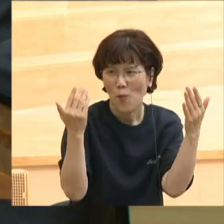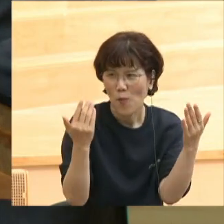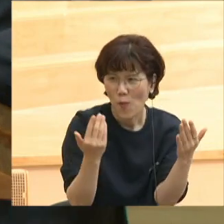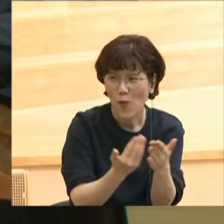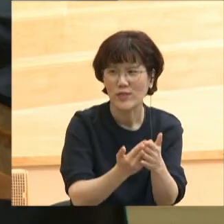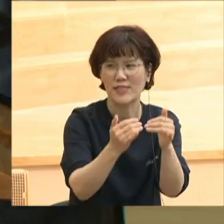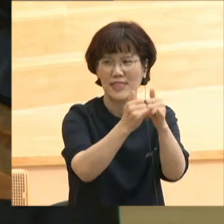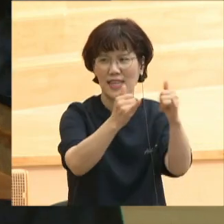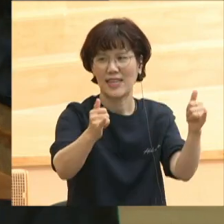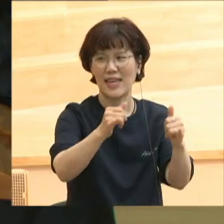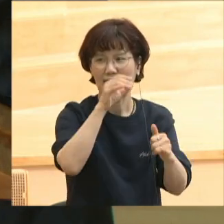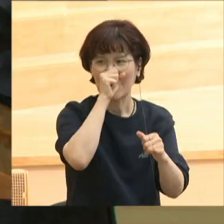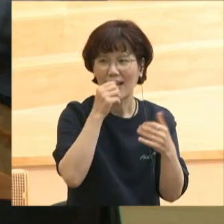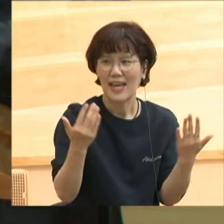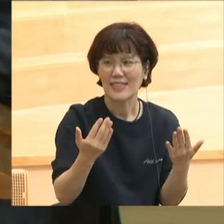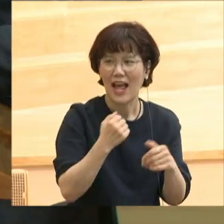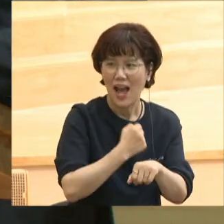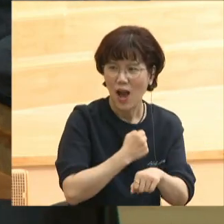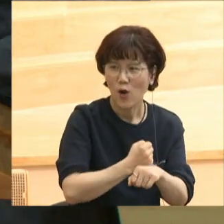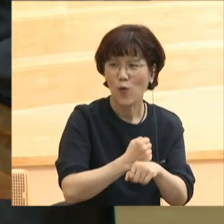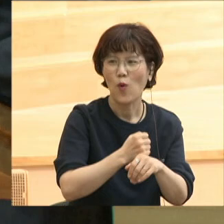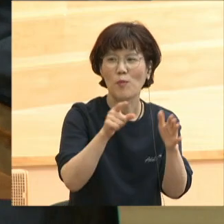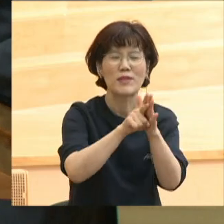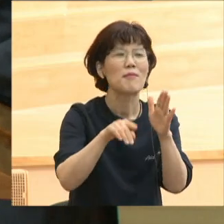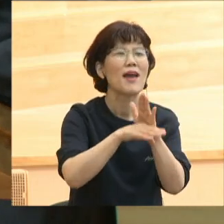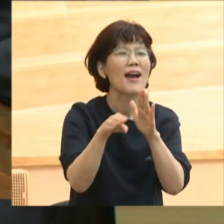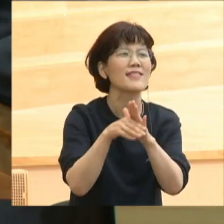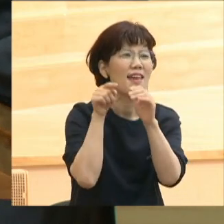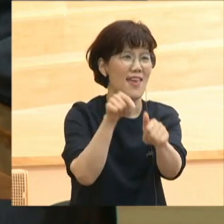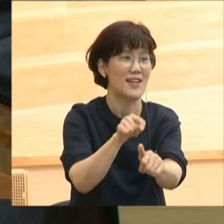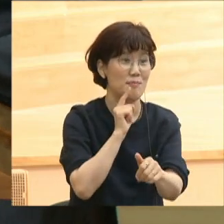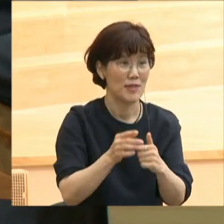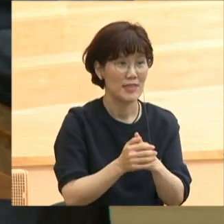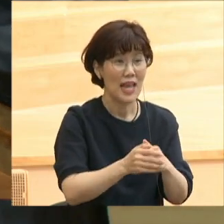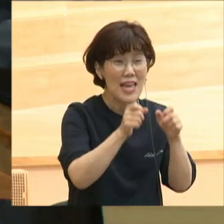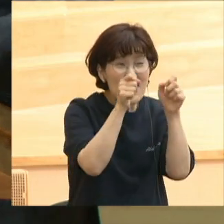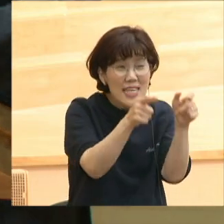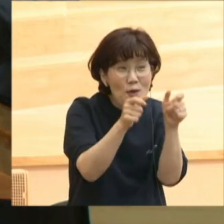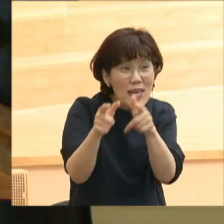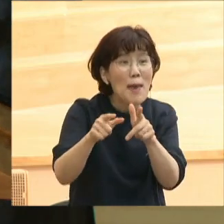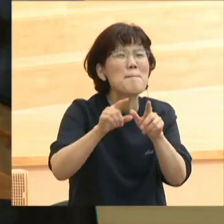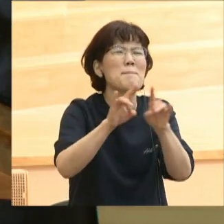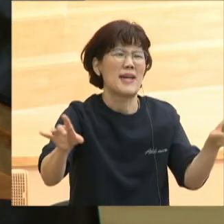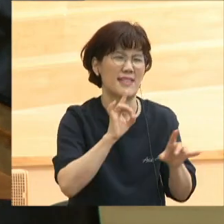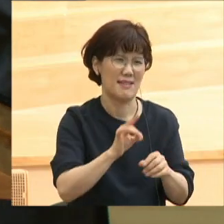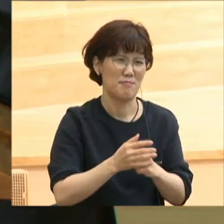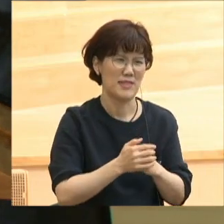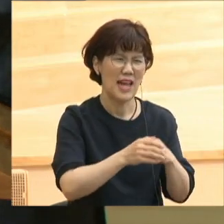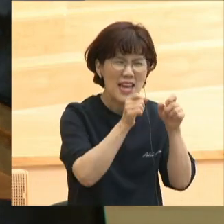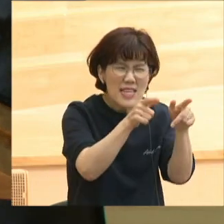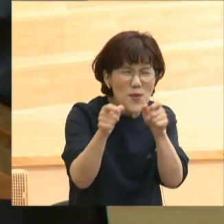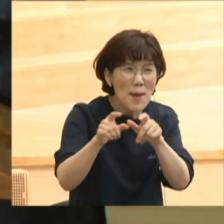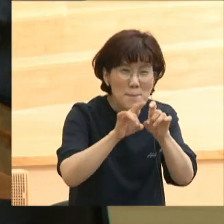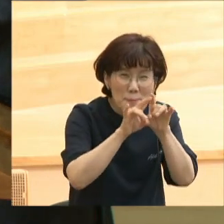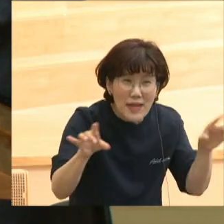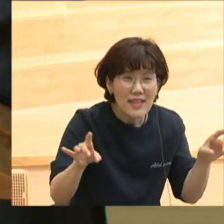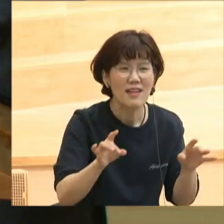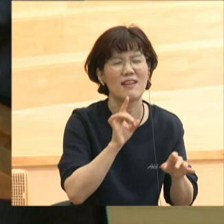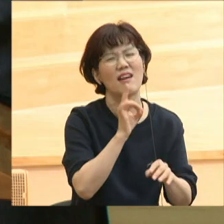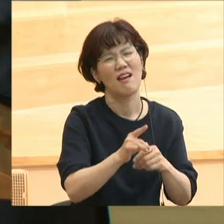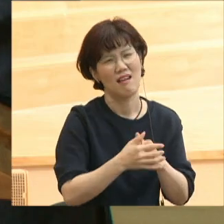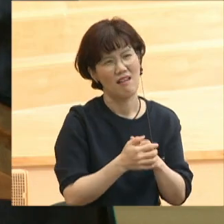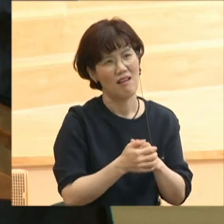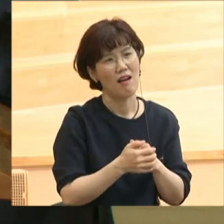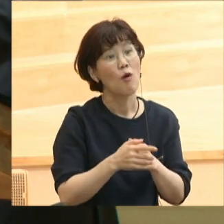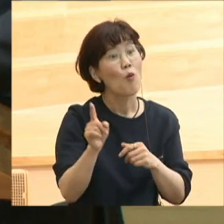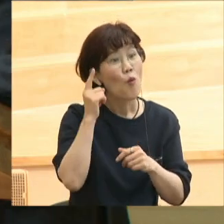하되 동 믿음의 가정들에게 할지. 여기 분명히 뭐라고 말했냐면 기회 있는 대로, 기회 있는 대로. 그 말은 뭐예요?